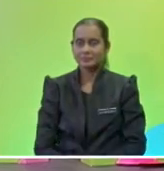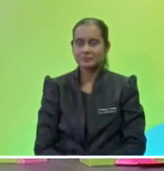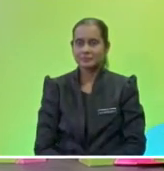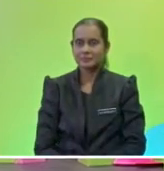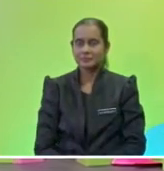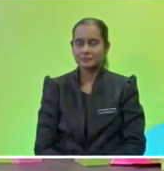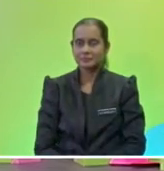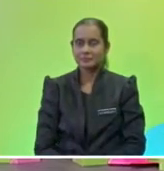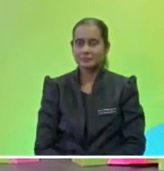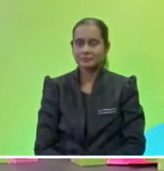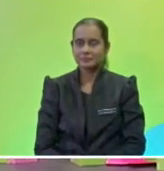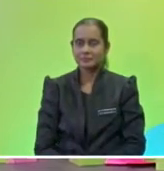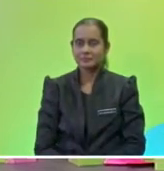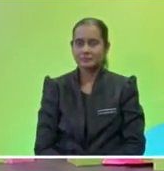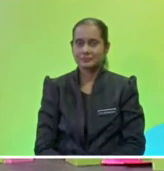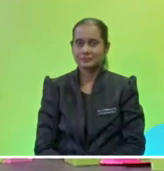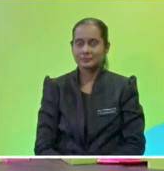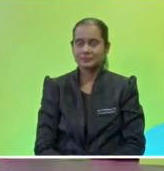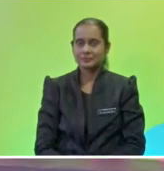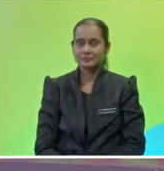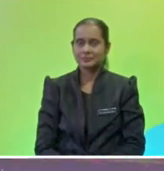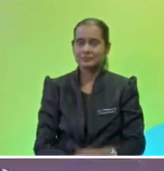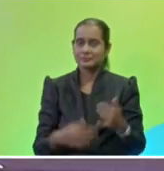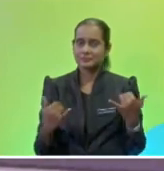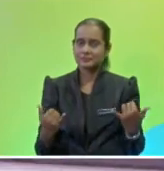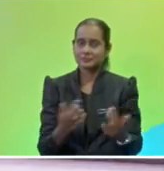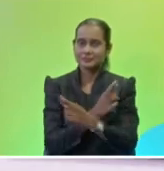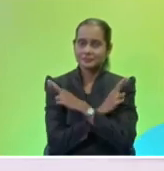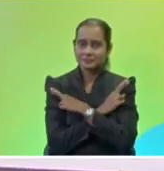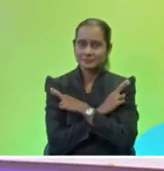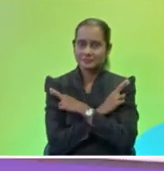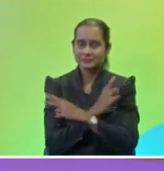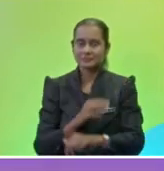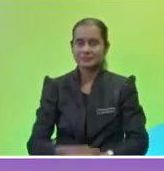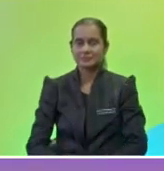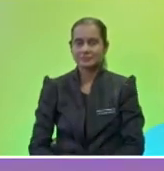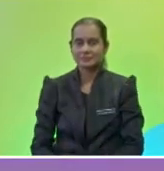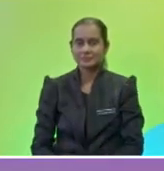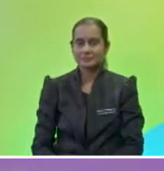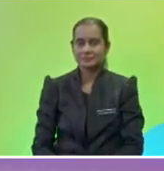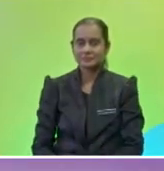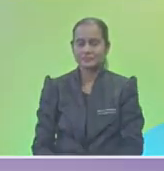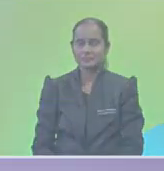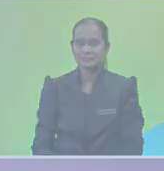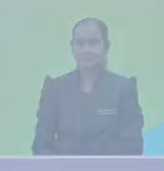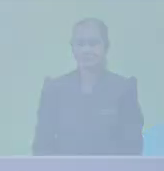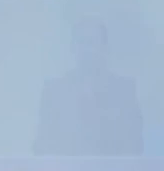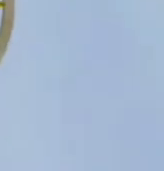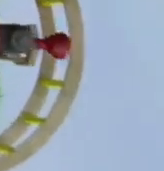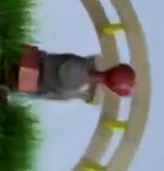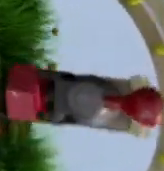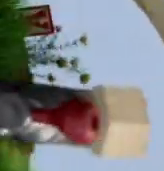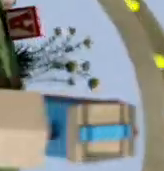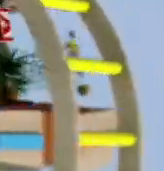ekor saya tidak bisa ke-3 kita akan kembali sampai sini jangan kemana-mana sini bawa balik si pocong bawa balik